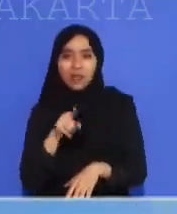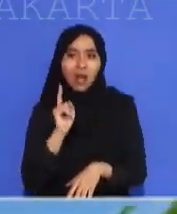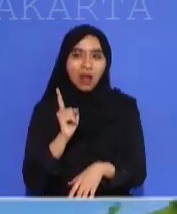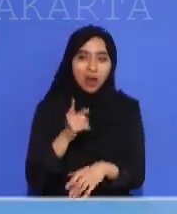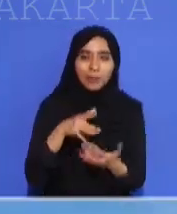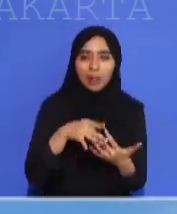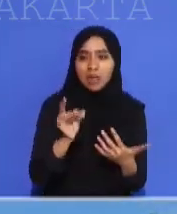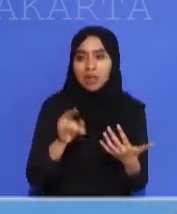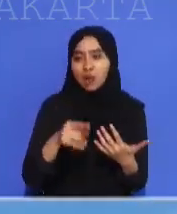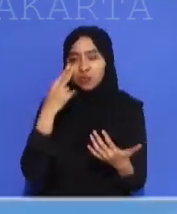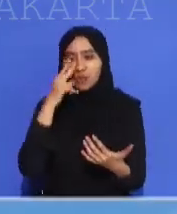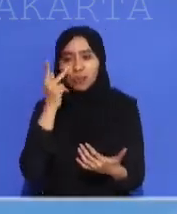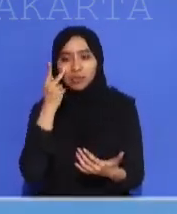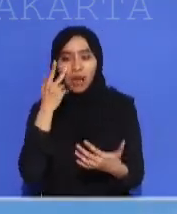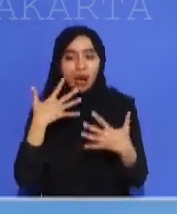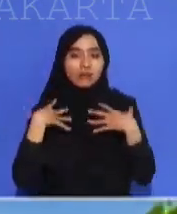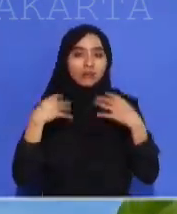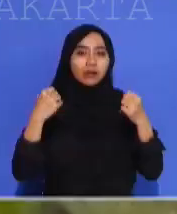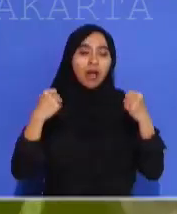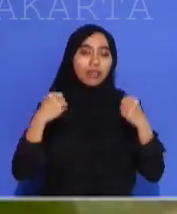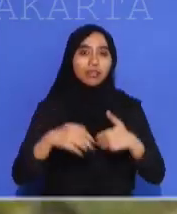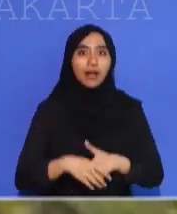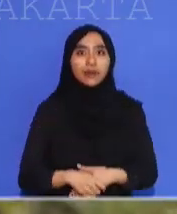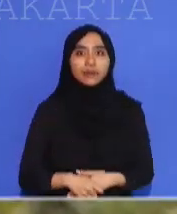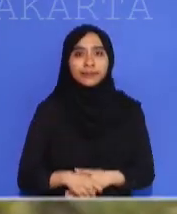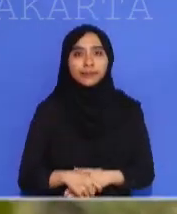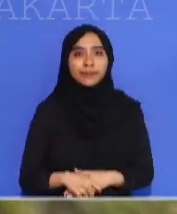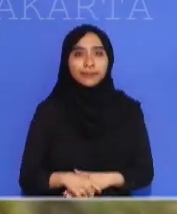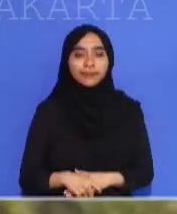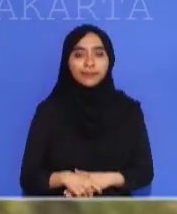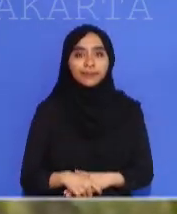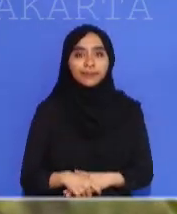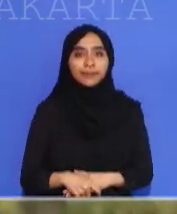ngudi kasarasan mekaten Hendri Saputra Lan Abdul Rahim asung palapuran